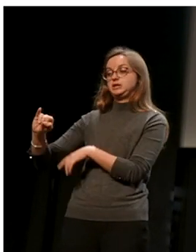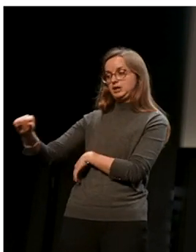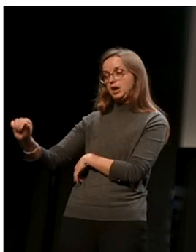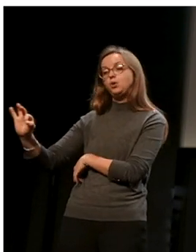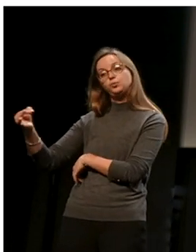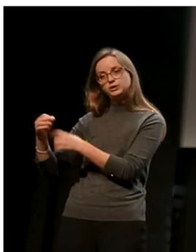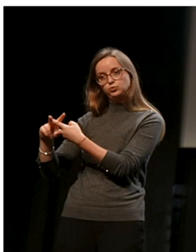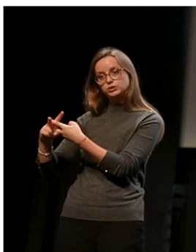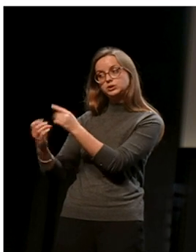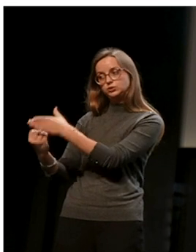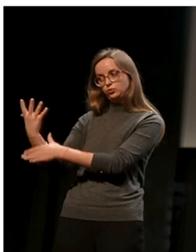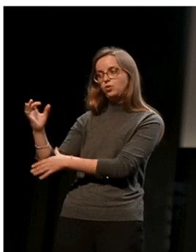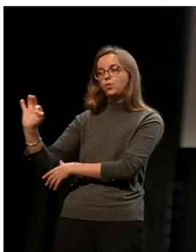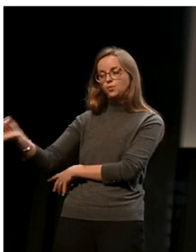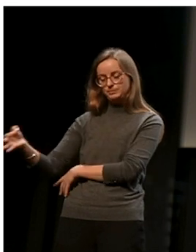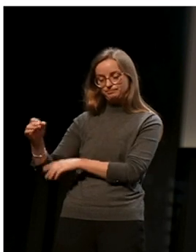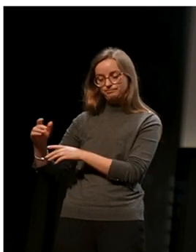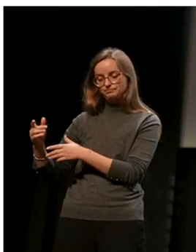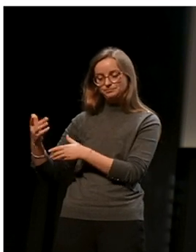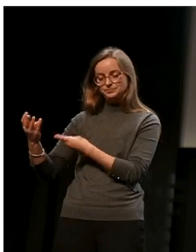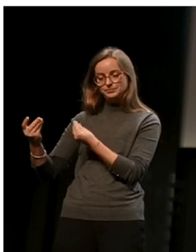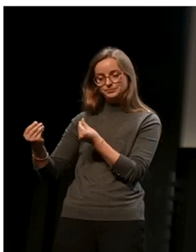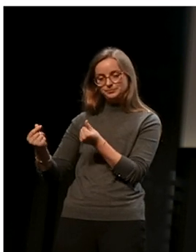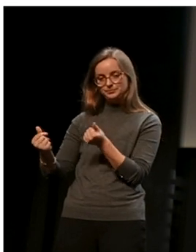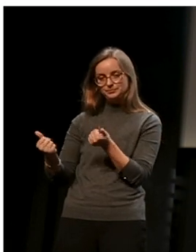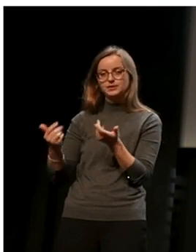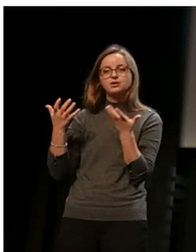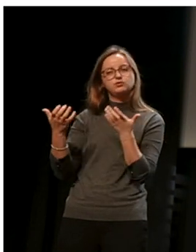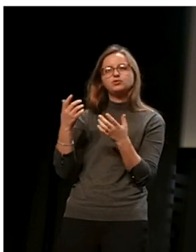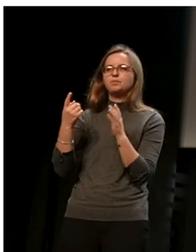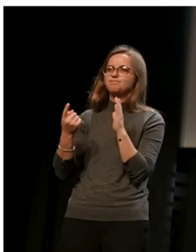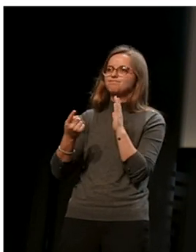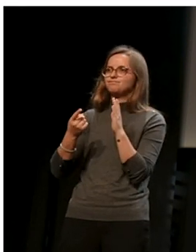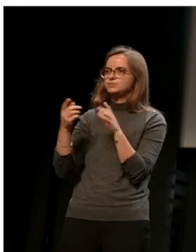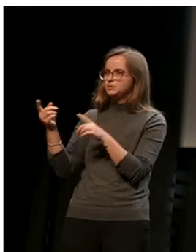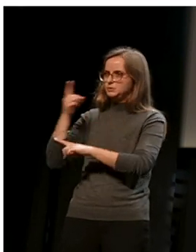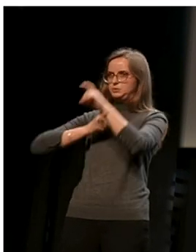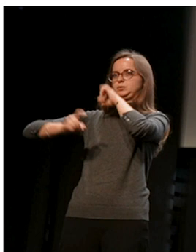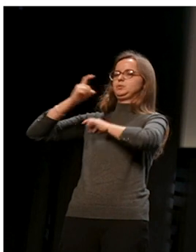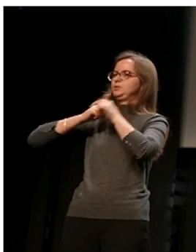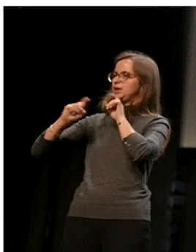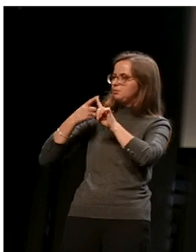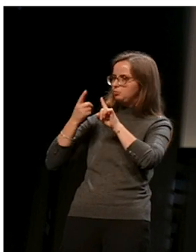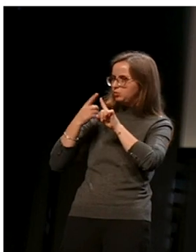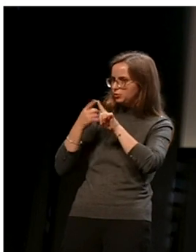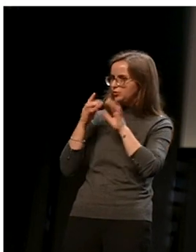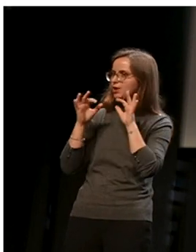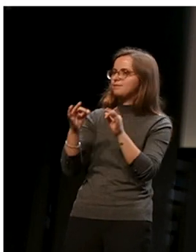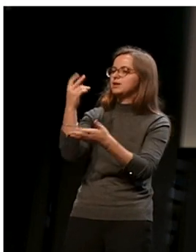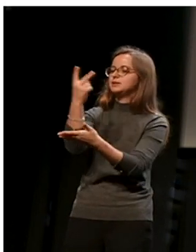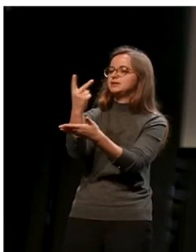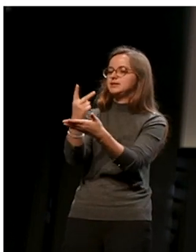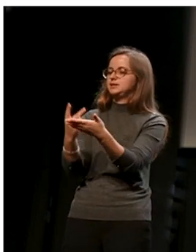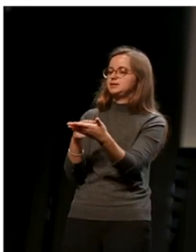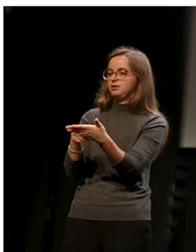ça nous renouvelait. C'est un peu le sujet initial. Et je vais revenir aussi sur un point important que tu disais tout à l'heure. Quand on parle d'illustration dans le domaine du jeu de